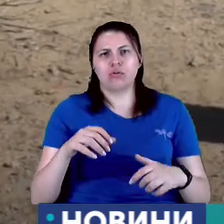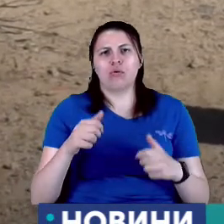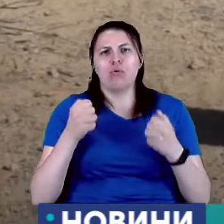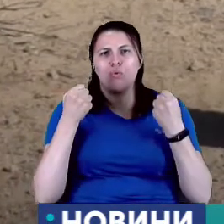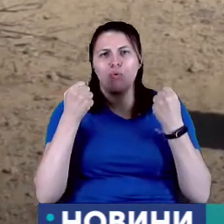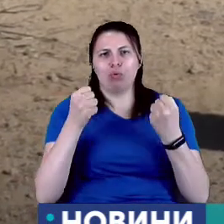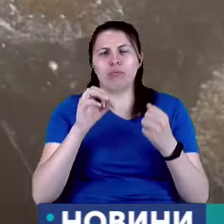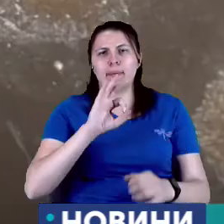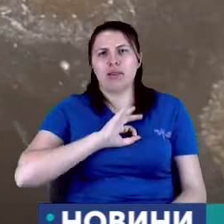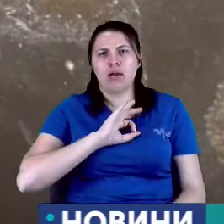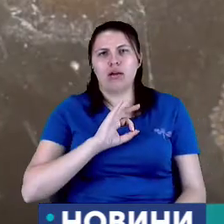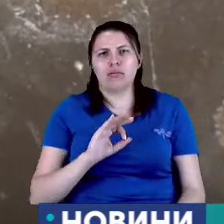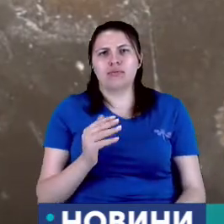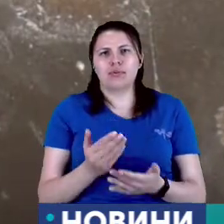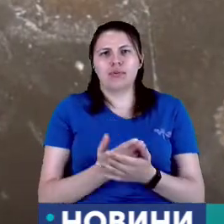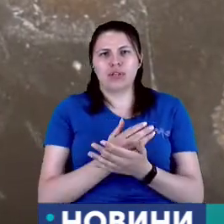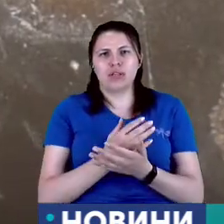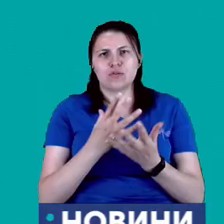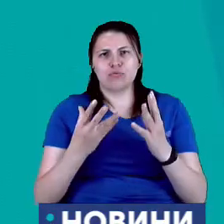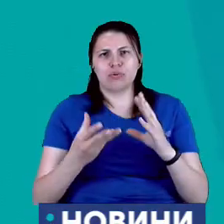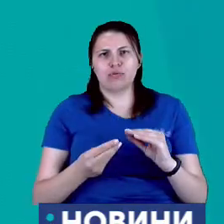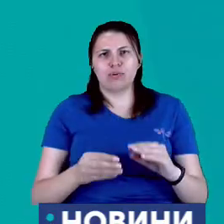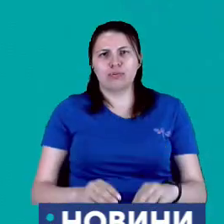Дмитриченко, Олександр Кідавов. Новини на Суспільному.